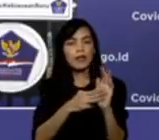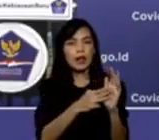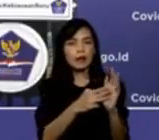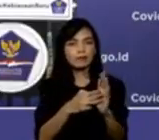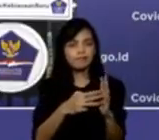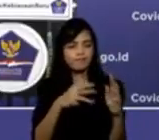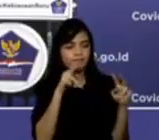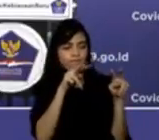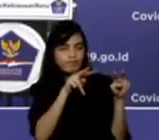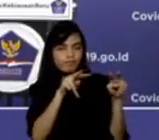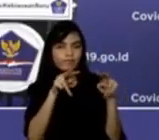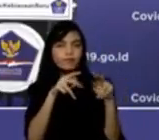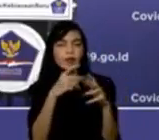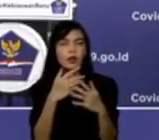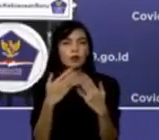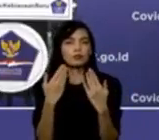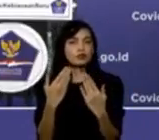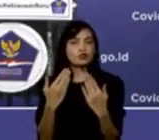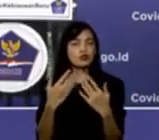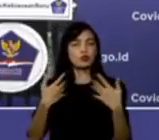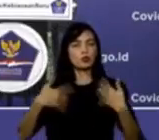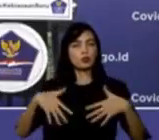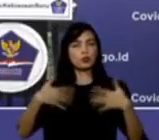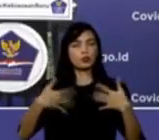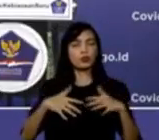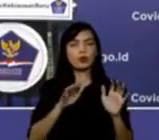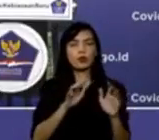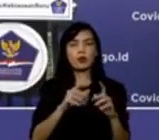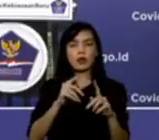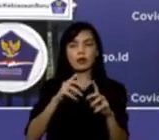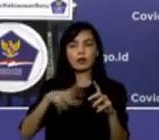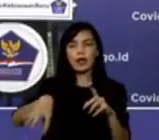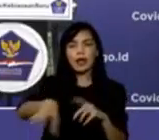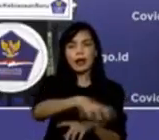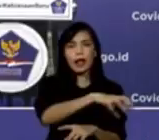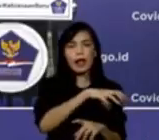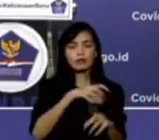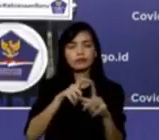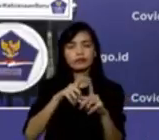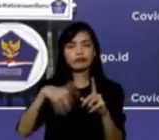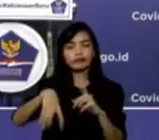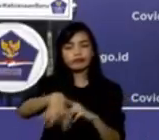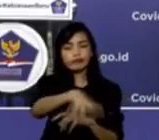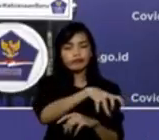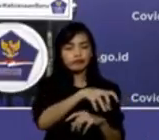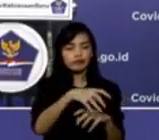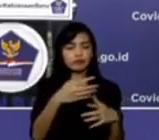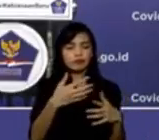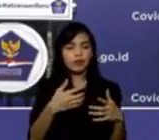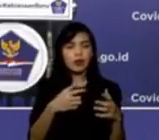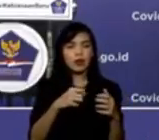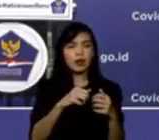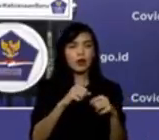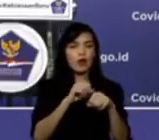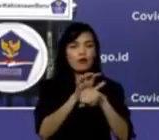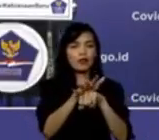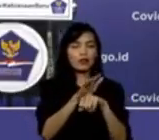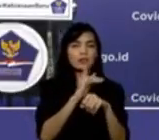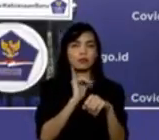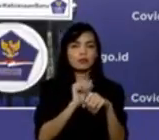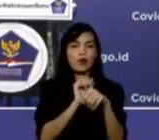ini. Kita bersyukur begitu banyak provinsi yang telah terkendali kasus